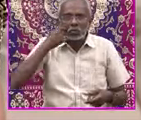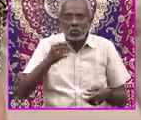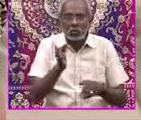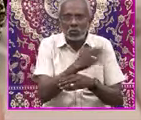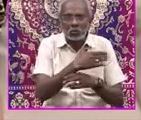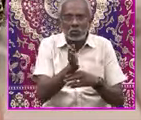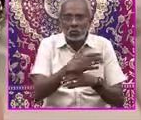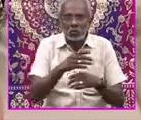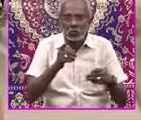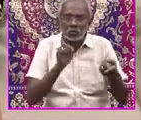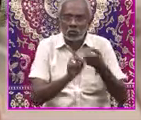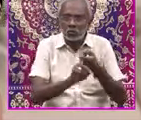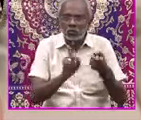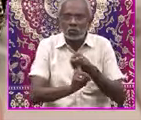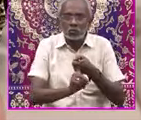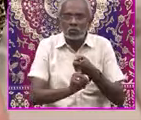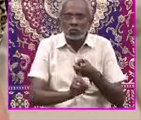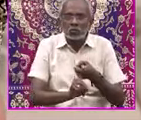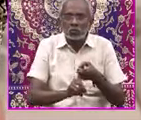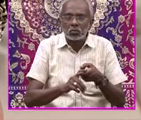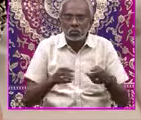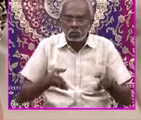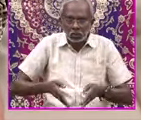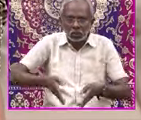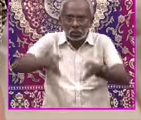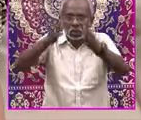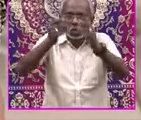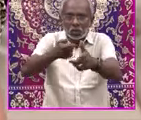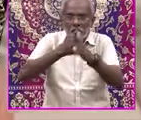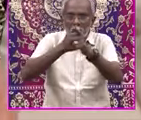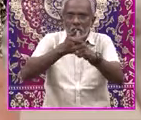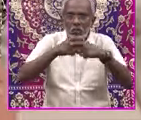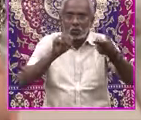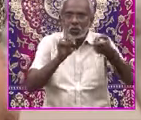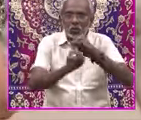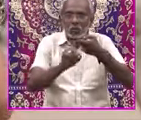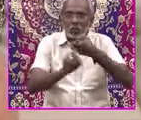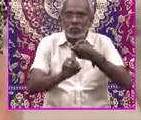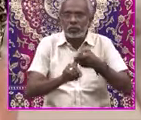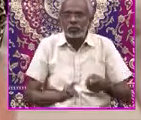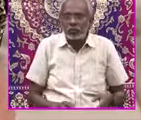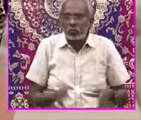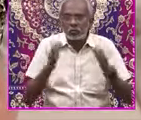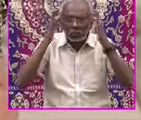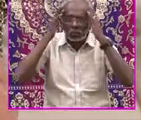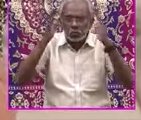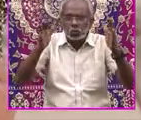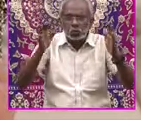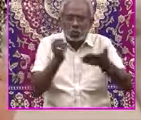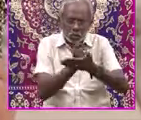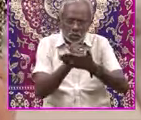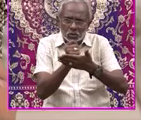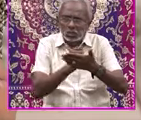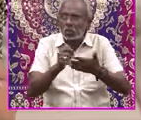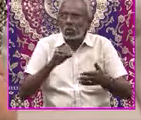காலாட்படையோடு எப்படி மோதிக்கொண்டன, தேர்ப்படை தேர்ப்படையோடு எவ்வாறு மோதிக்கொண்டன, அவர் அந்த போர் நிகழ்வை பற்றி